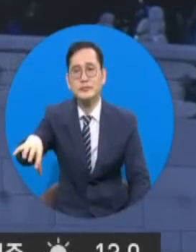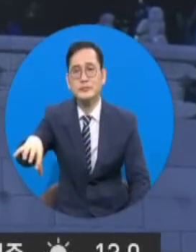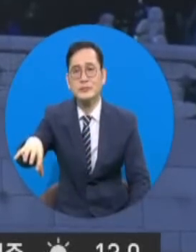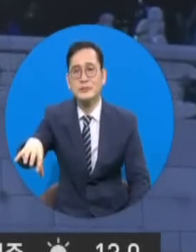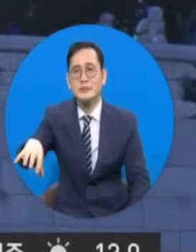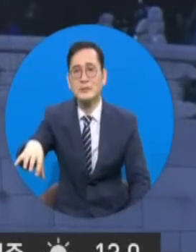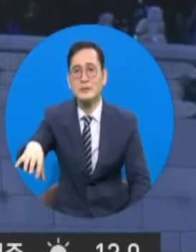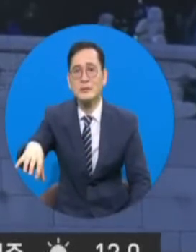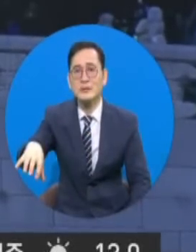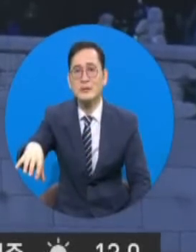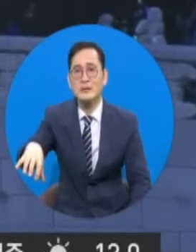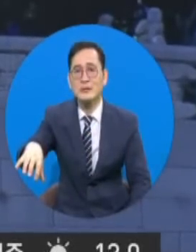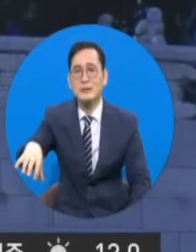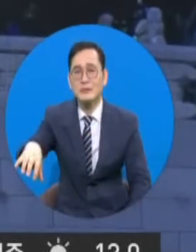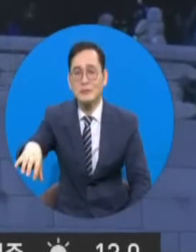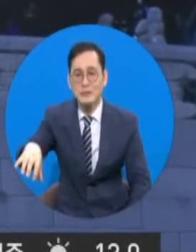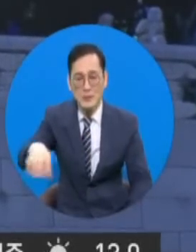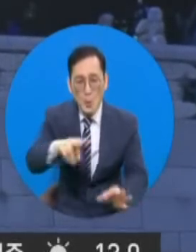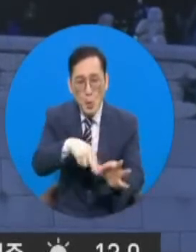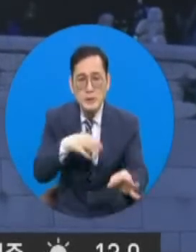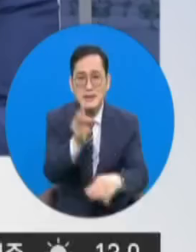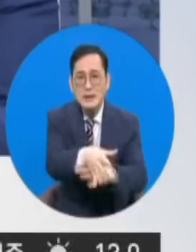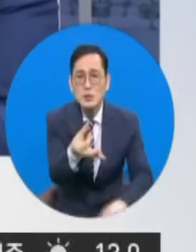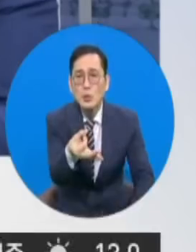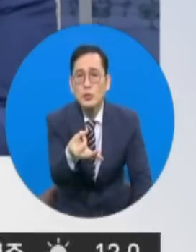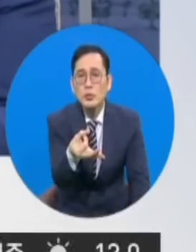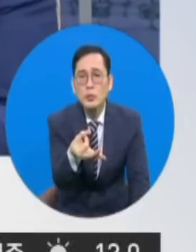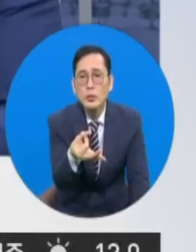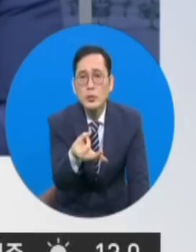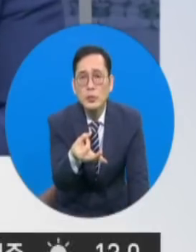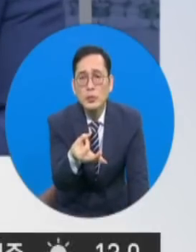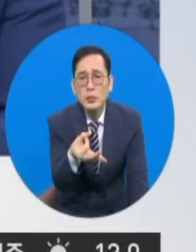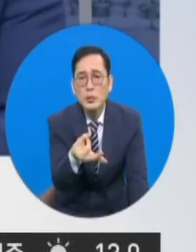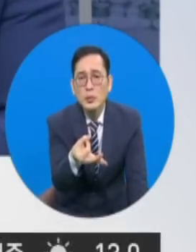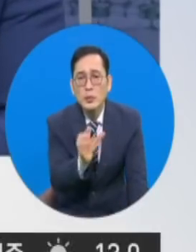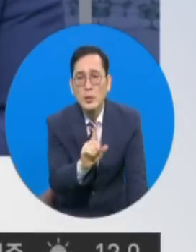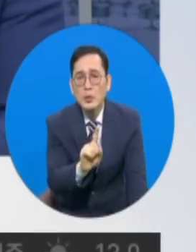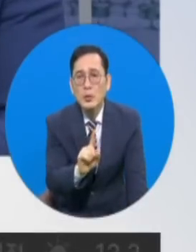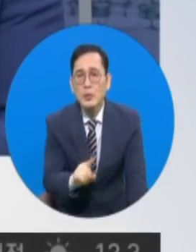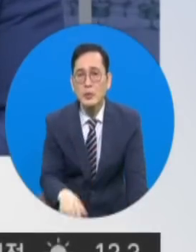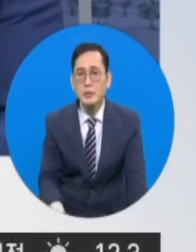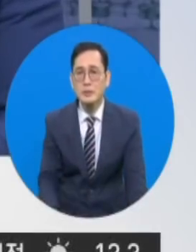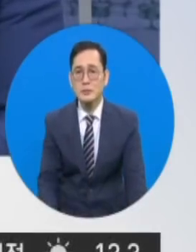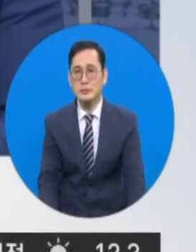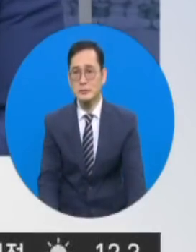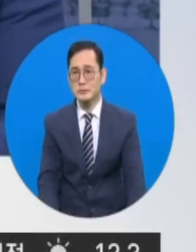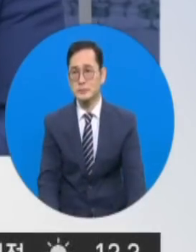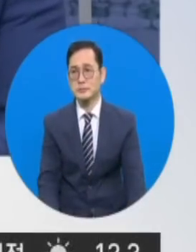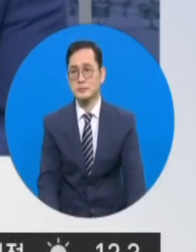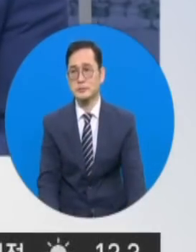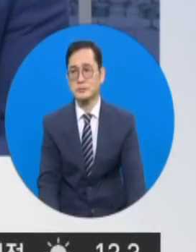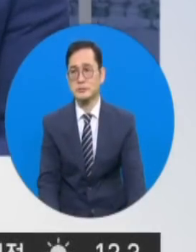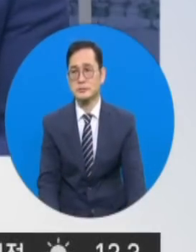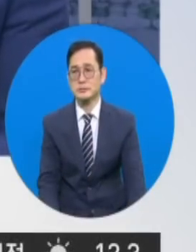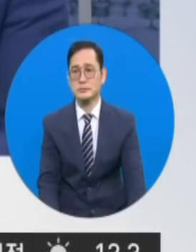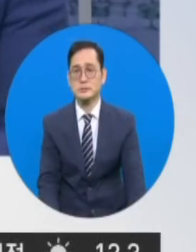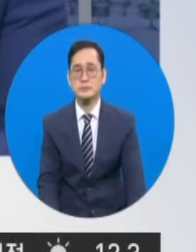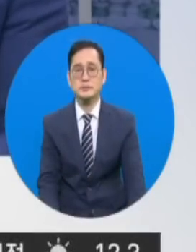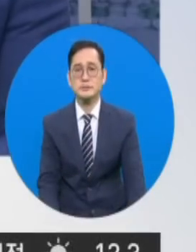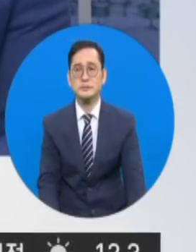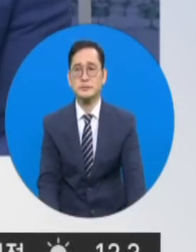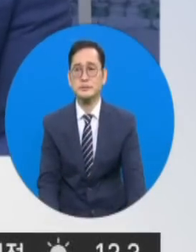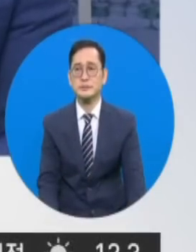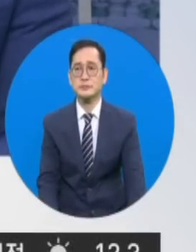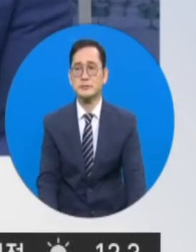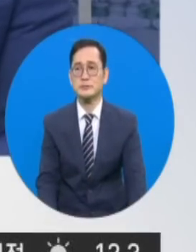그렇다면 무슨 돈으로 코인을 했는가에 대한 해명이 김남국 의원의 해명과 맞지 않다라는 지적을 장애찬 최고가 한